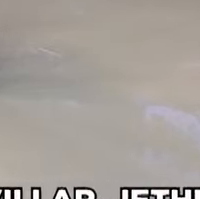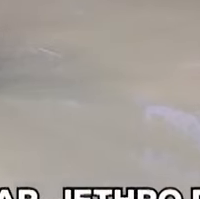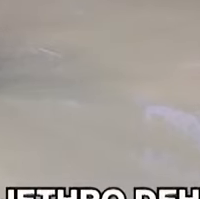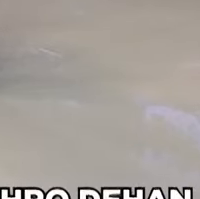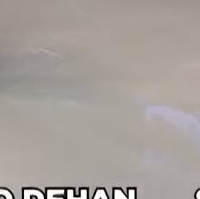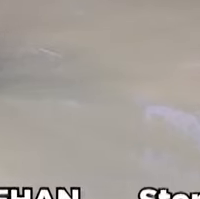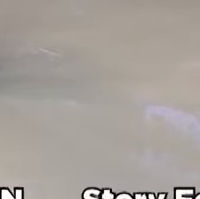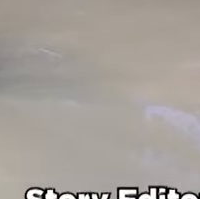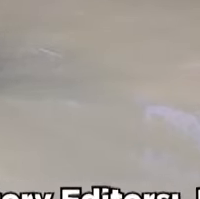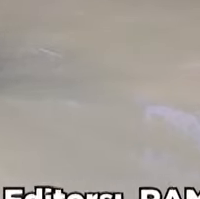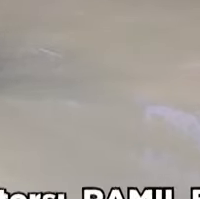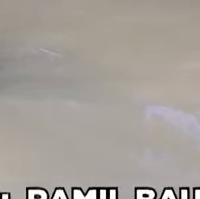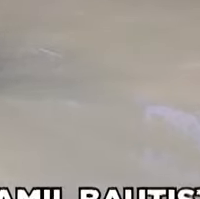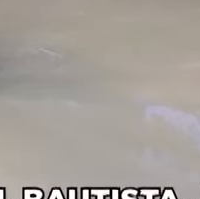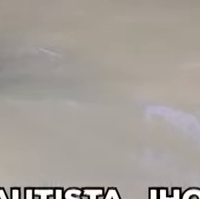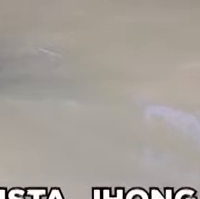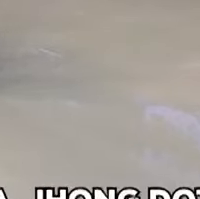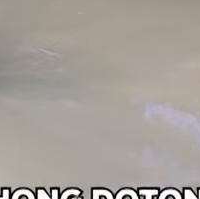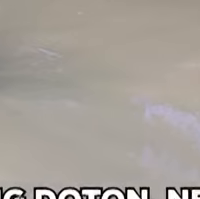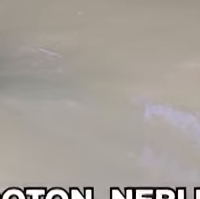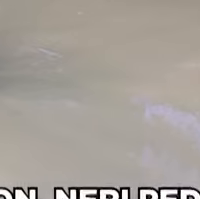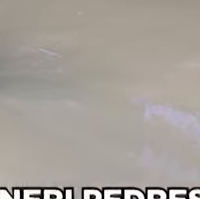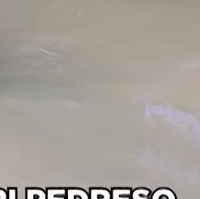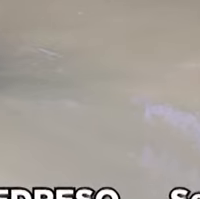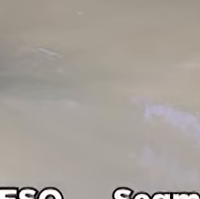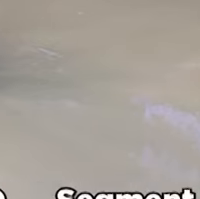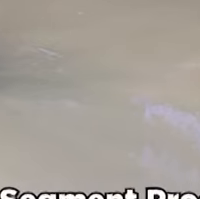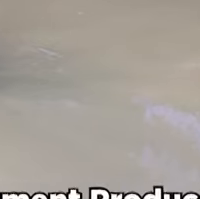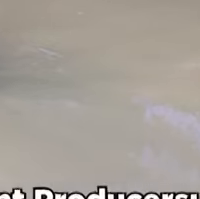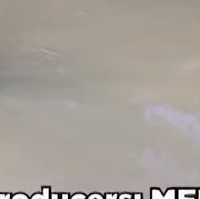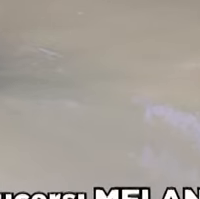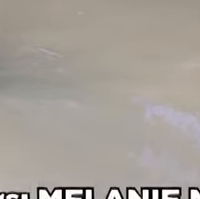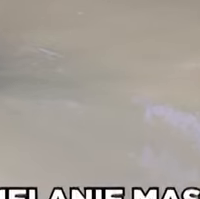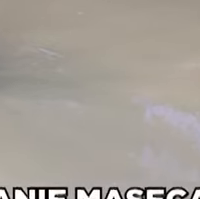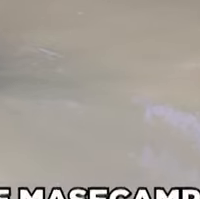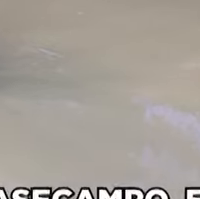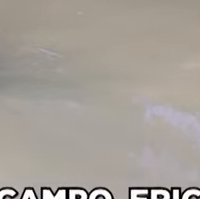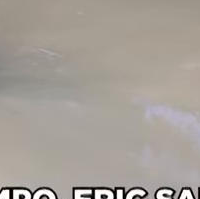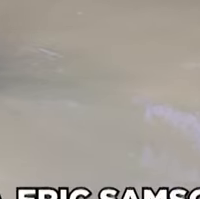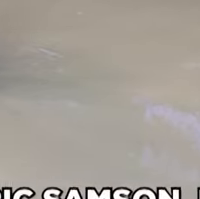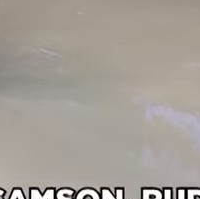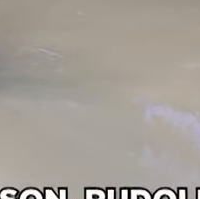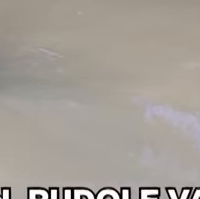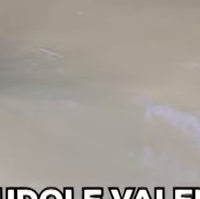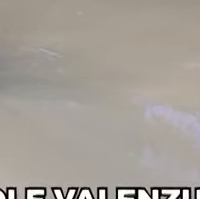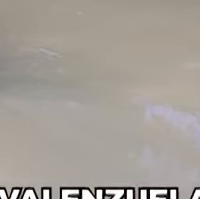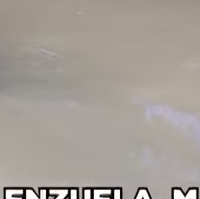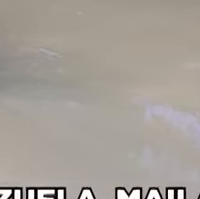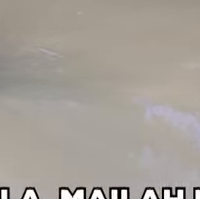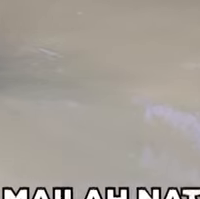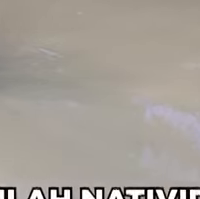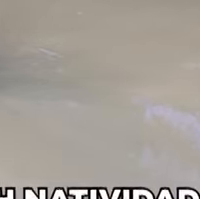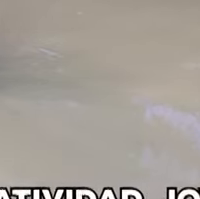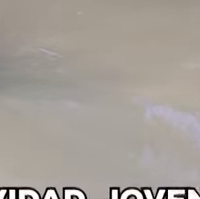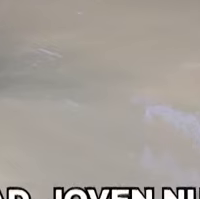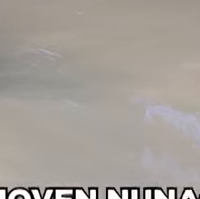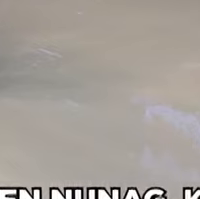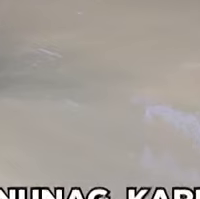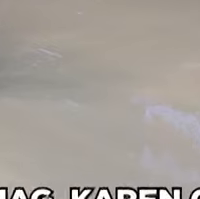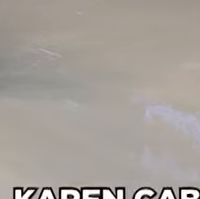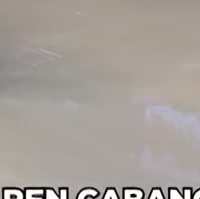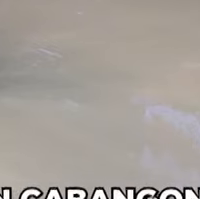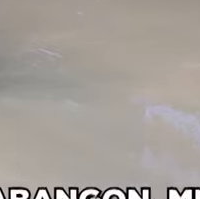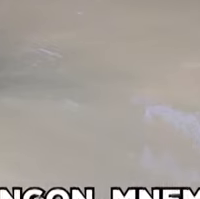Ha? Ayaw bakit? Na? Ayaw na. Ayaw na? Bakit? Ayaw eh. Hindi kami magkukomento ni Bernadette. Hindi kami eksperto